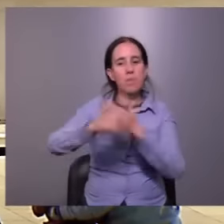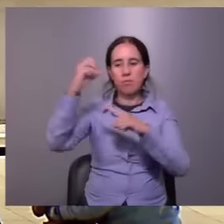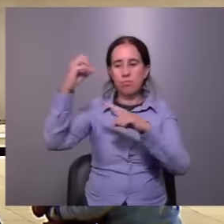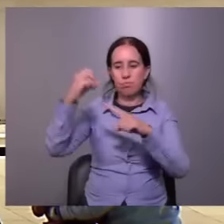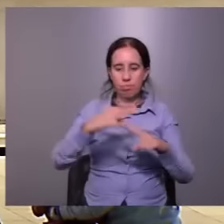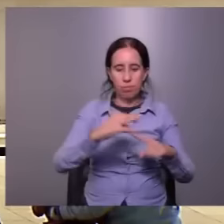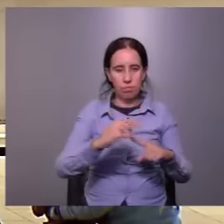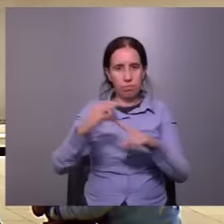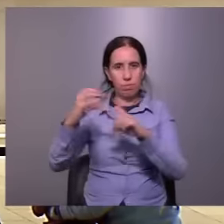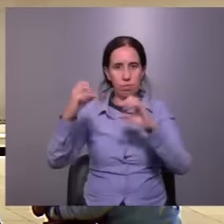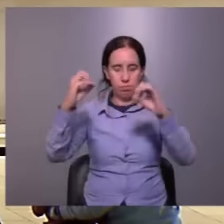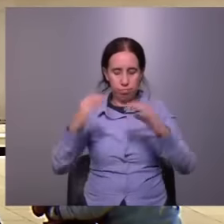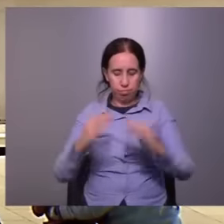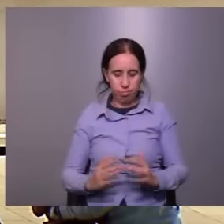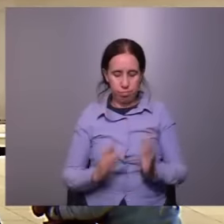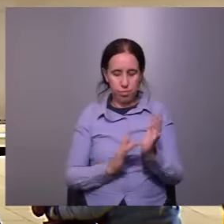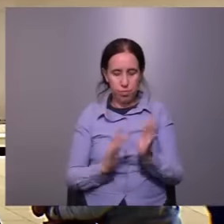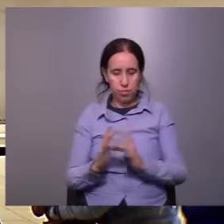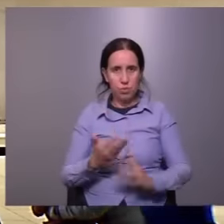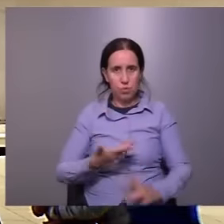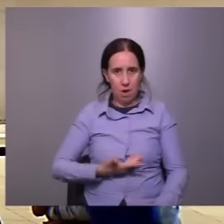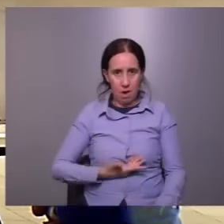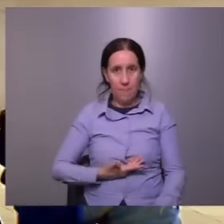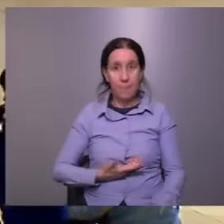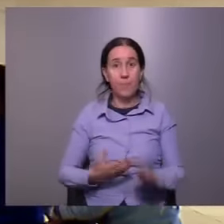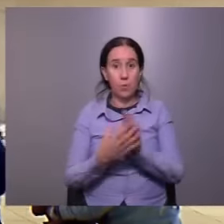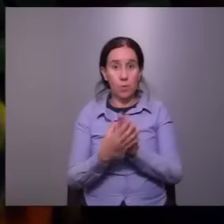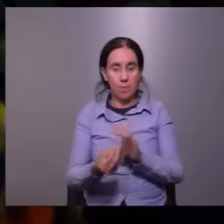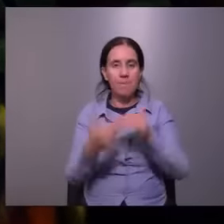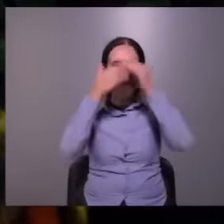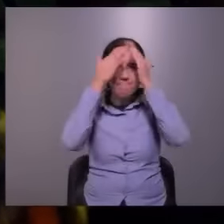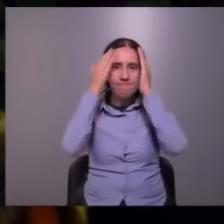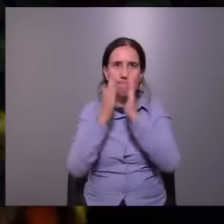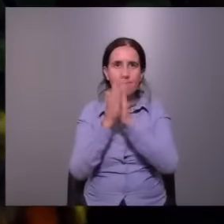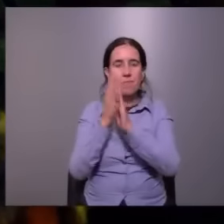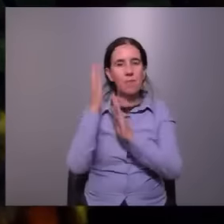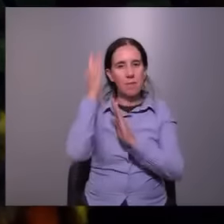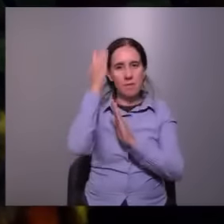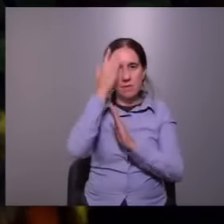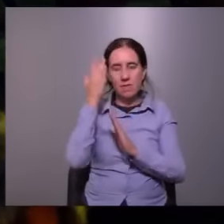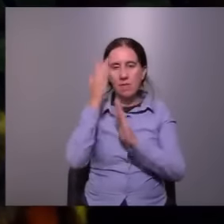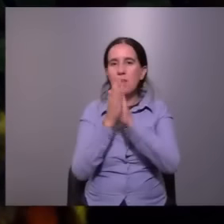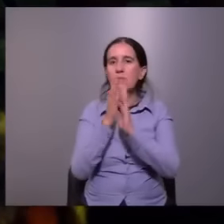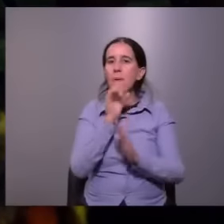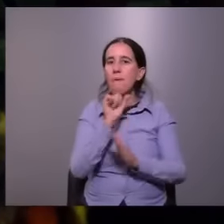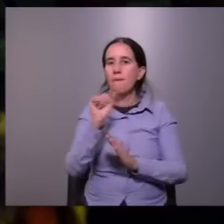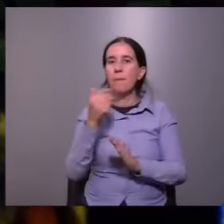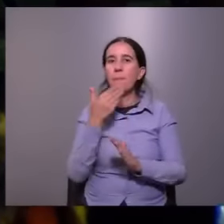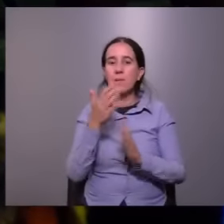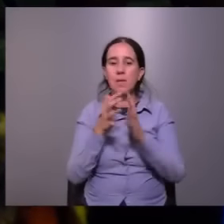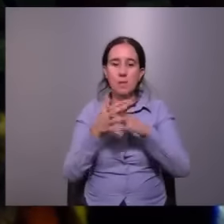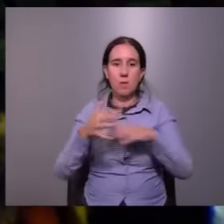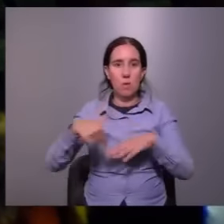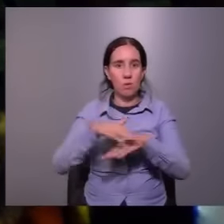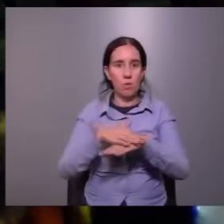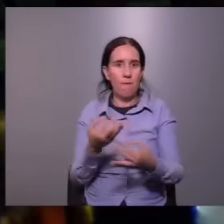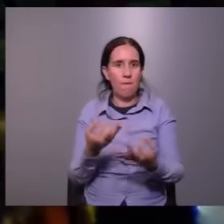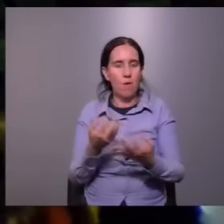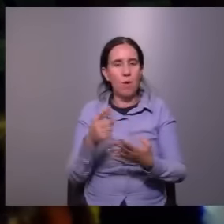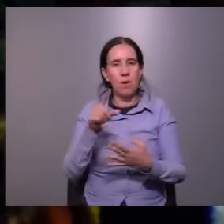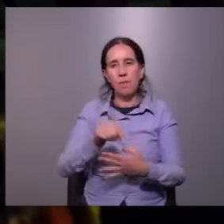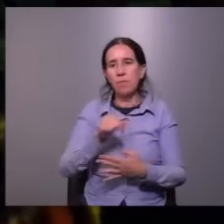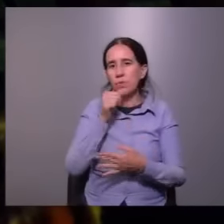Ave Maria, piena di grazia, il Signore è con te. Tu sei benedetta fra le donne e benedetto è il frutto del tuo